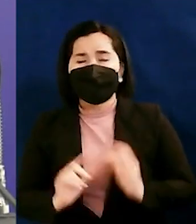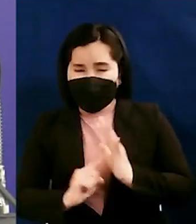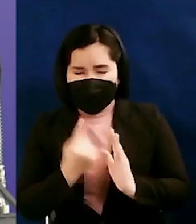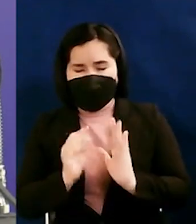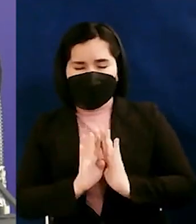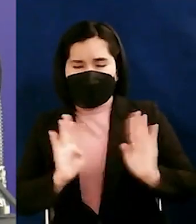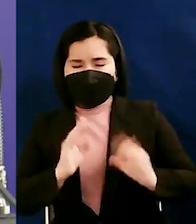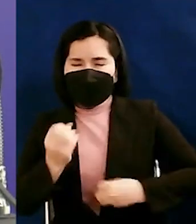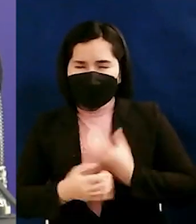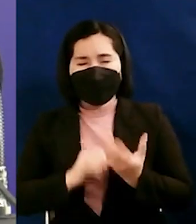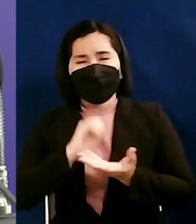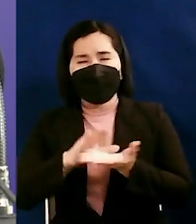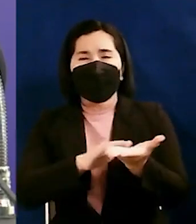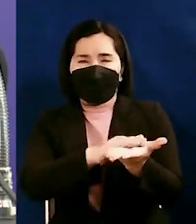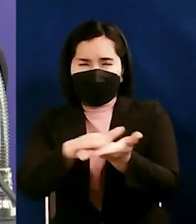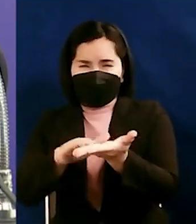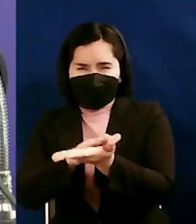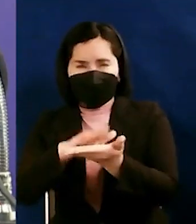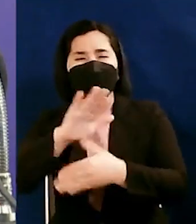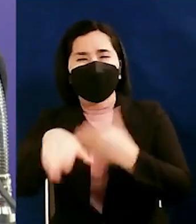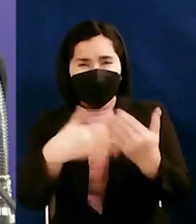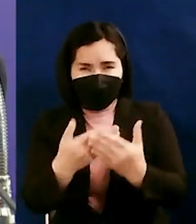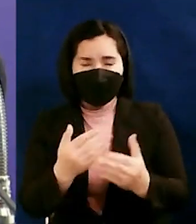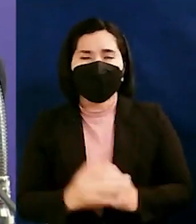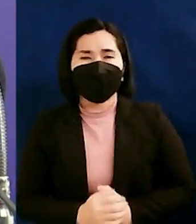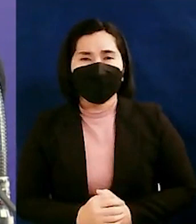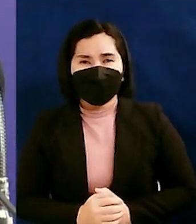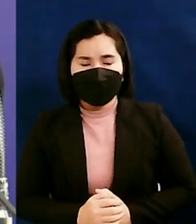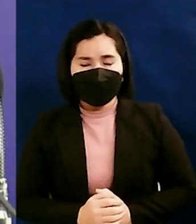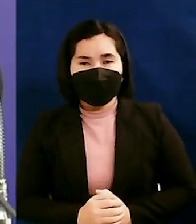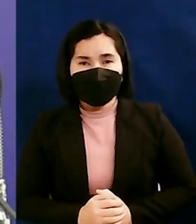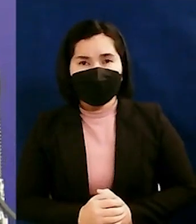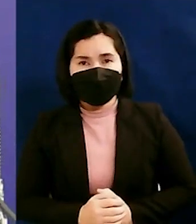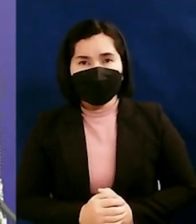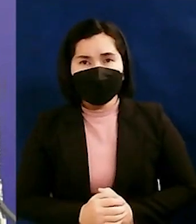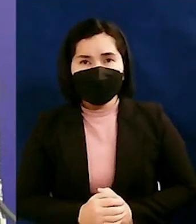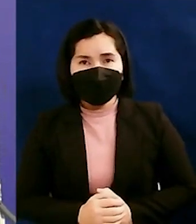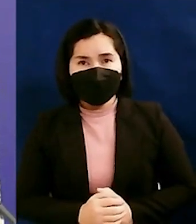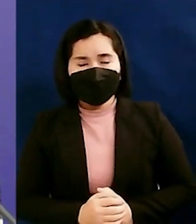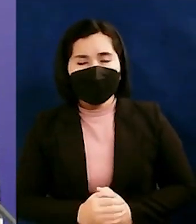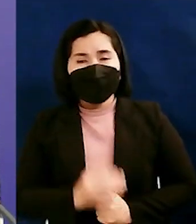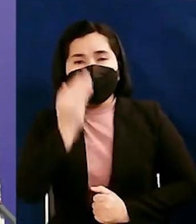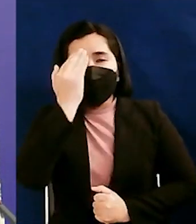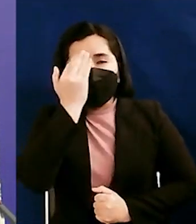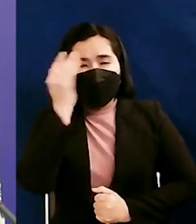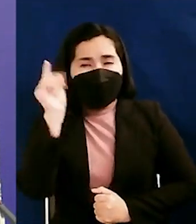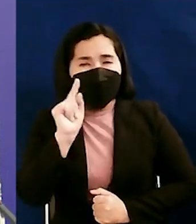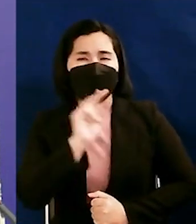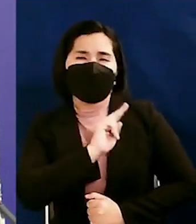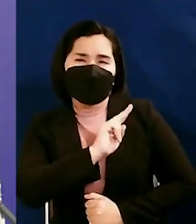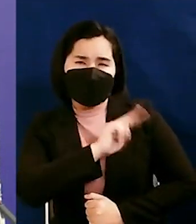ครับทุกท่านนะครับที่ว่าที่ทางโรงพยาบาลนะครับ